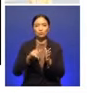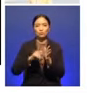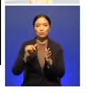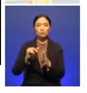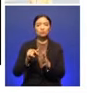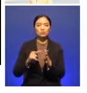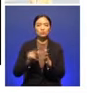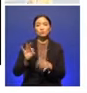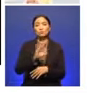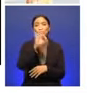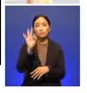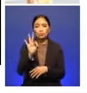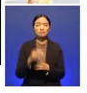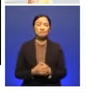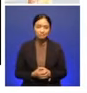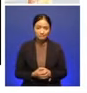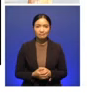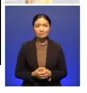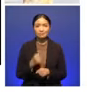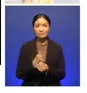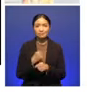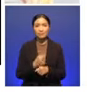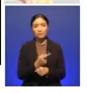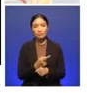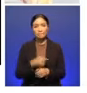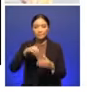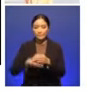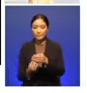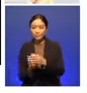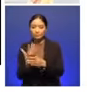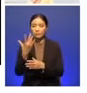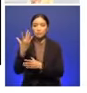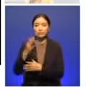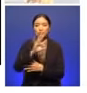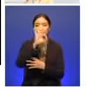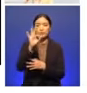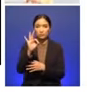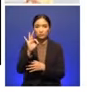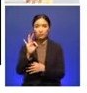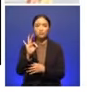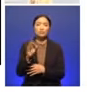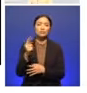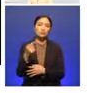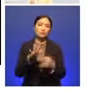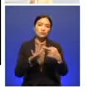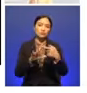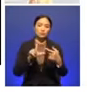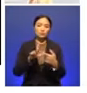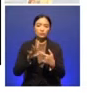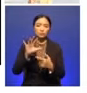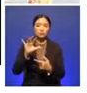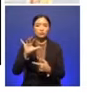ากขึ้นทีเดียวนะคะคือหมายความว่าใครๆก็ว่าเขาสามารถจะปลูกฟ้าทลายโจรแล้วเอามาเราก็ไปช่วยเขาในเรื่องของ